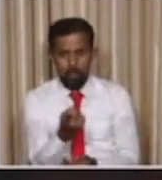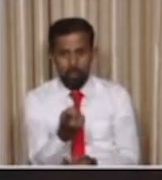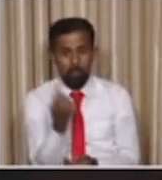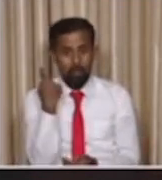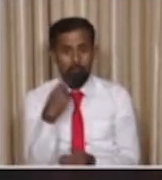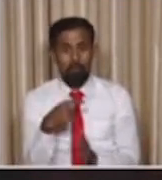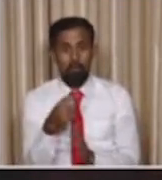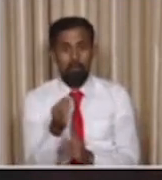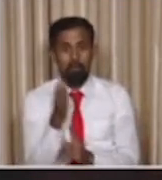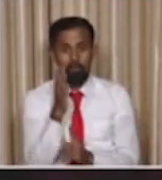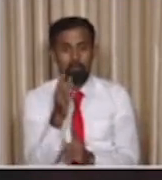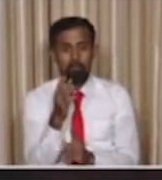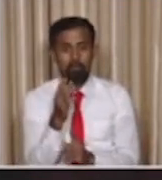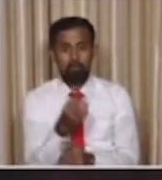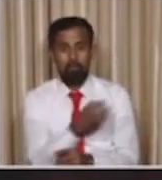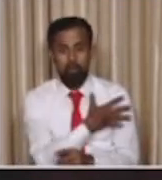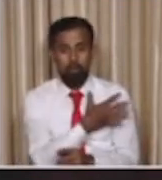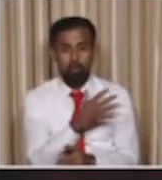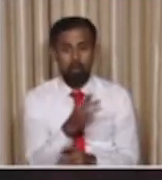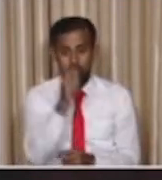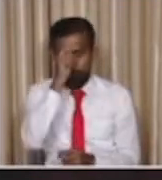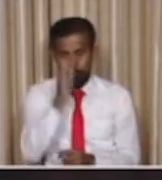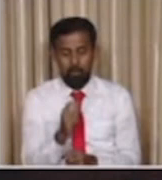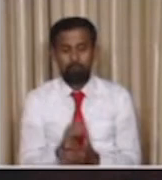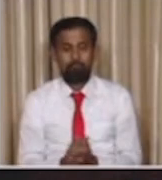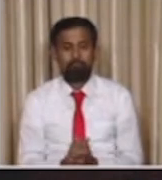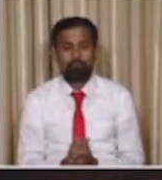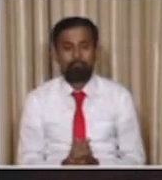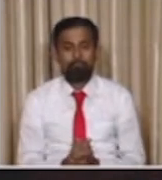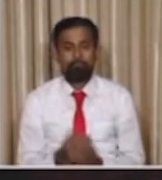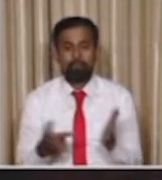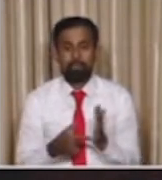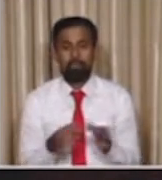වෙලාවේ රටේ ජනාධිපතිවරයාට හිටපු ගෝඨාභය රාජපක්ෂ ජනාධිපතිතුමා